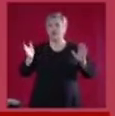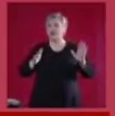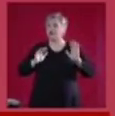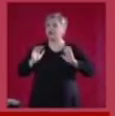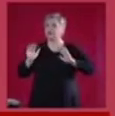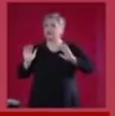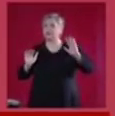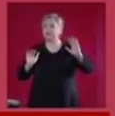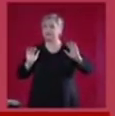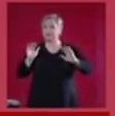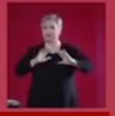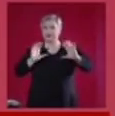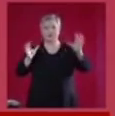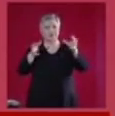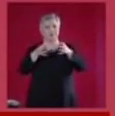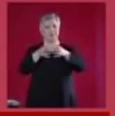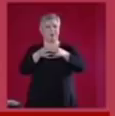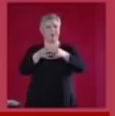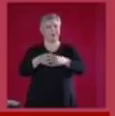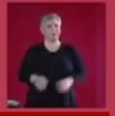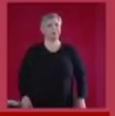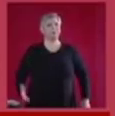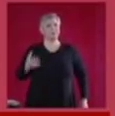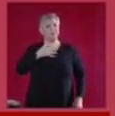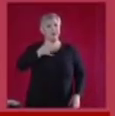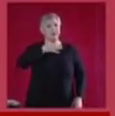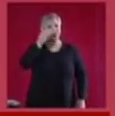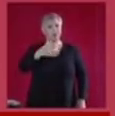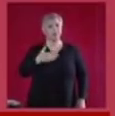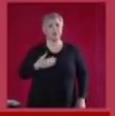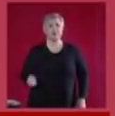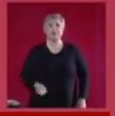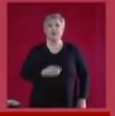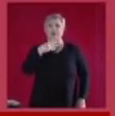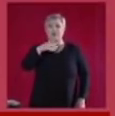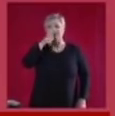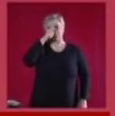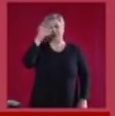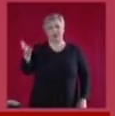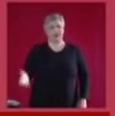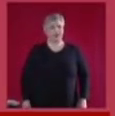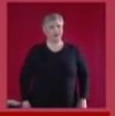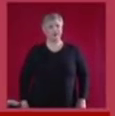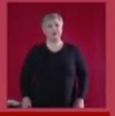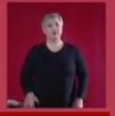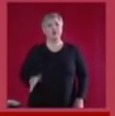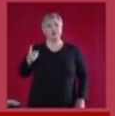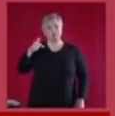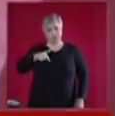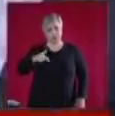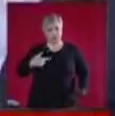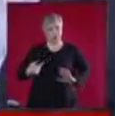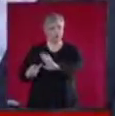σήμερα θέλω να σας πω ότι είμαι περήφανος πολύ περήφανος και για το ψηφοδέλτιο που θα παρουσιά σε